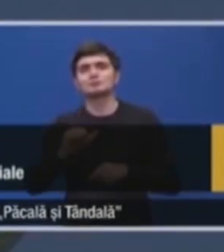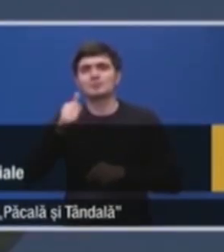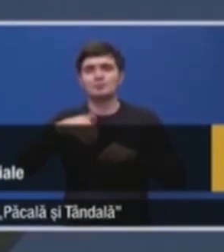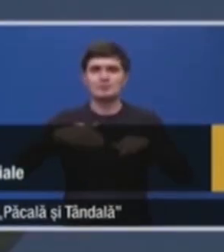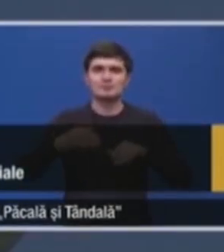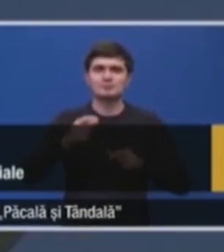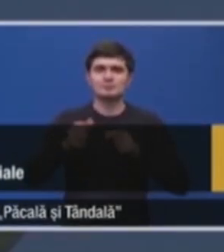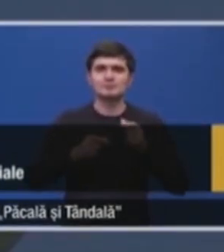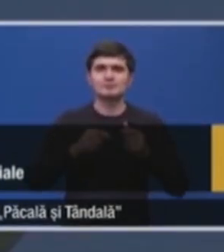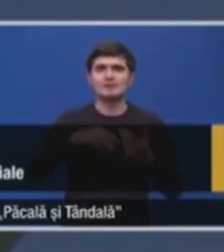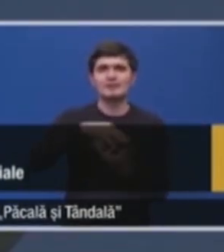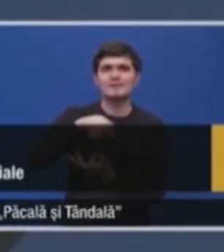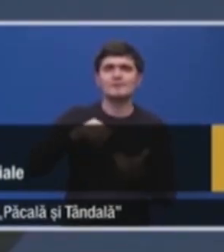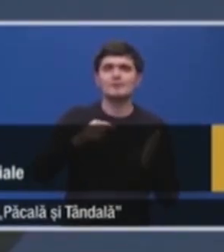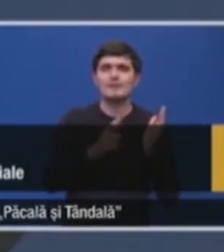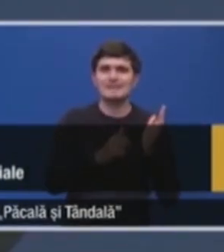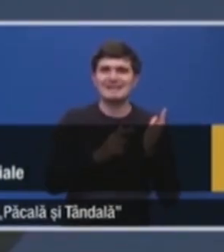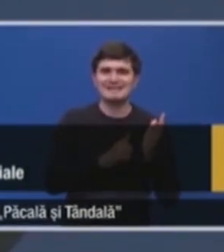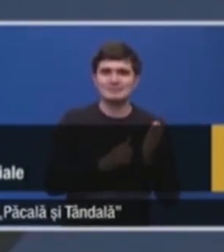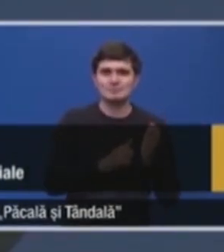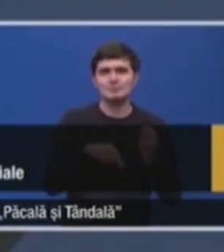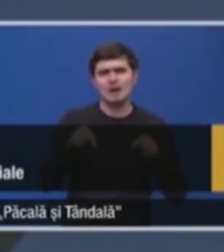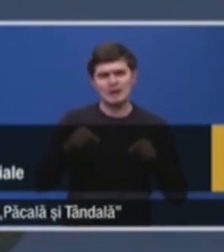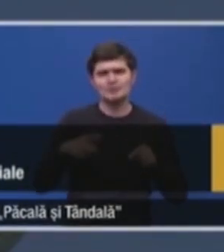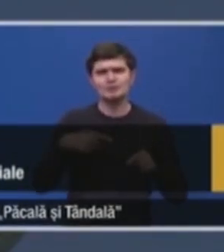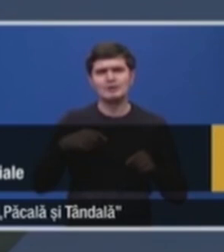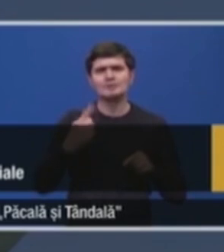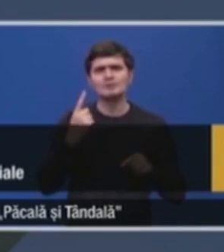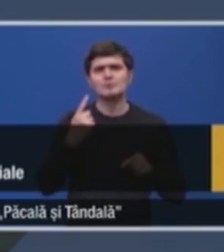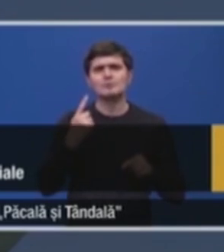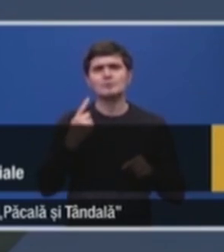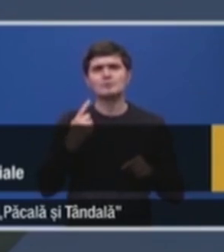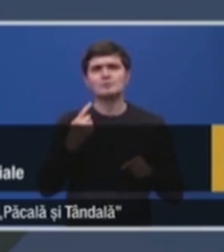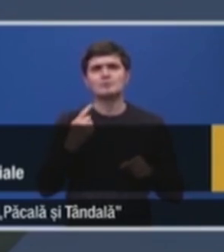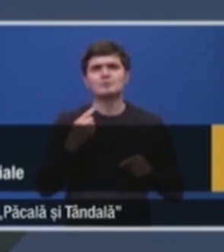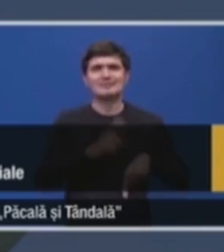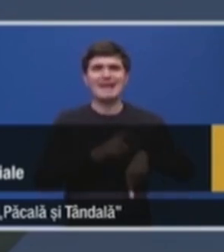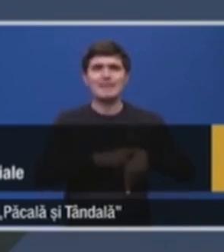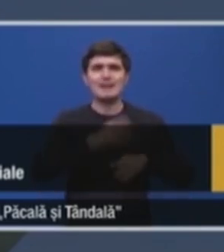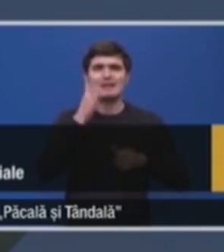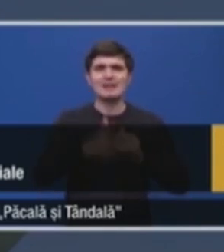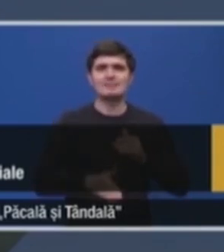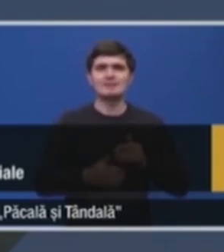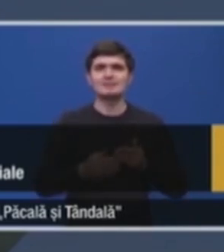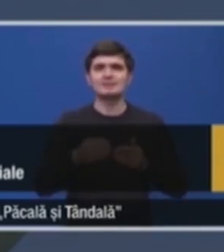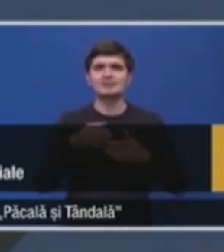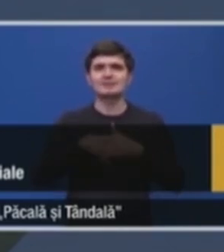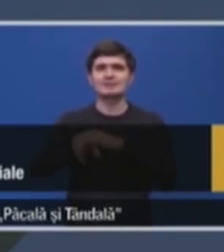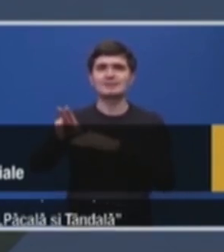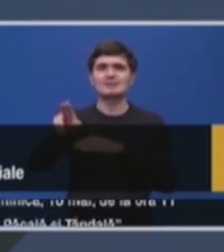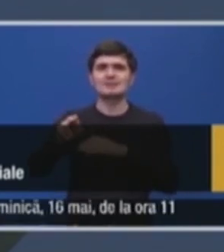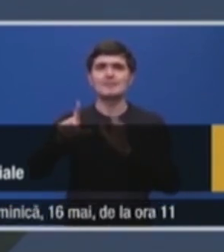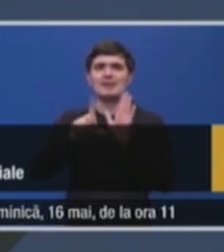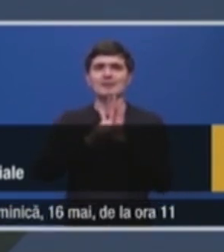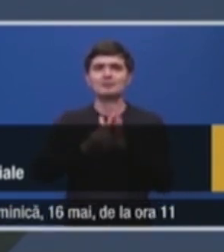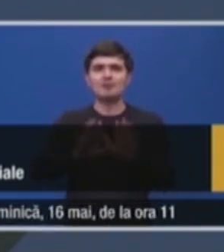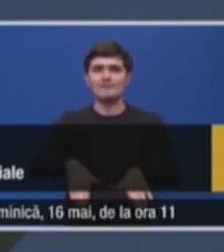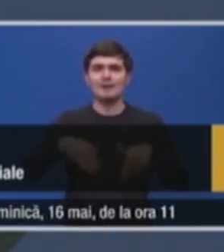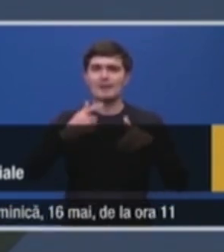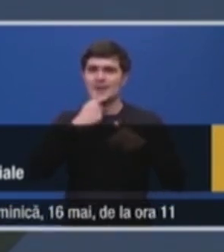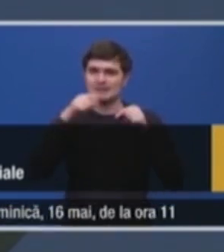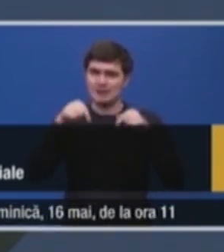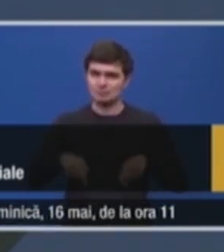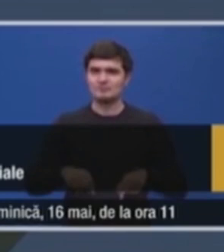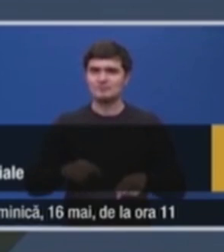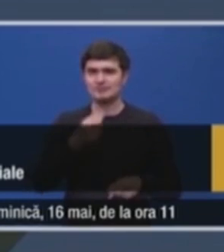acest plan. Vorbim de reforma pensiilor și aici avem un clar deadline de a trimite legea în Parlament anul ăsta și